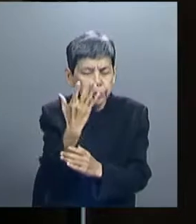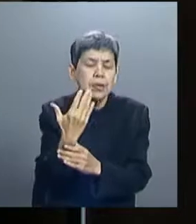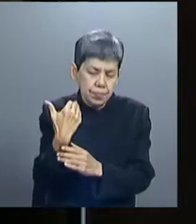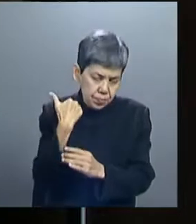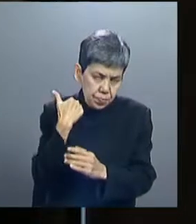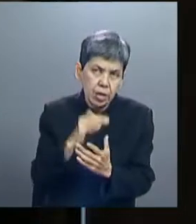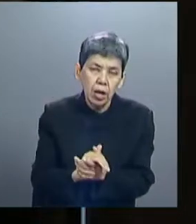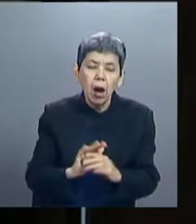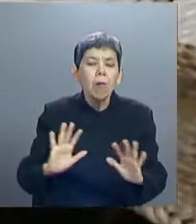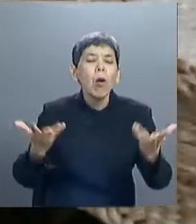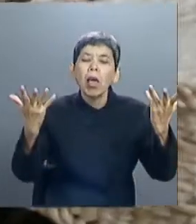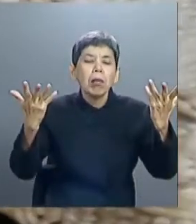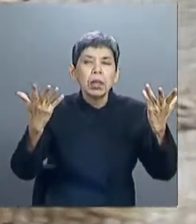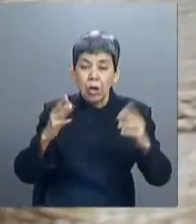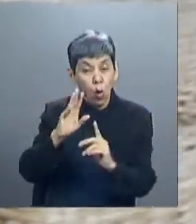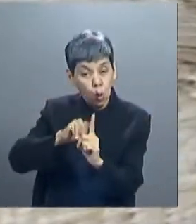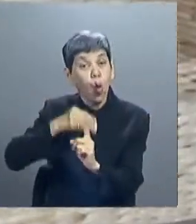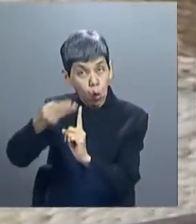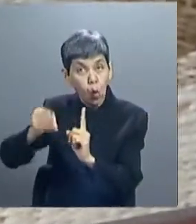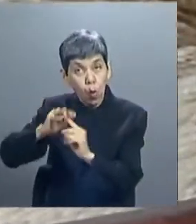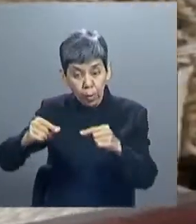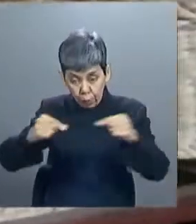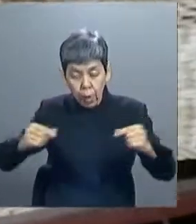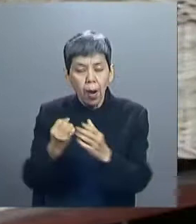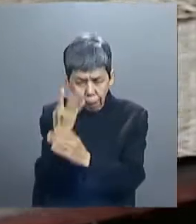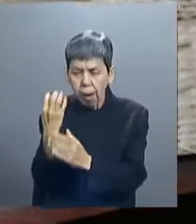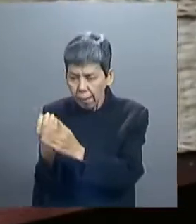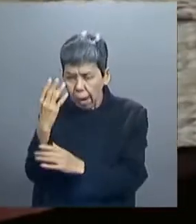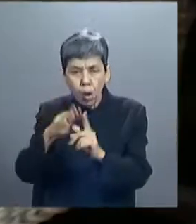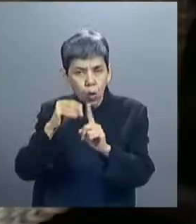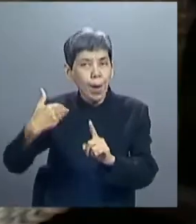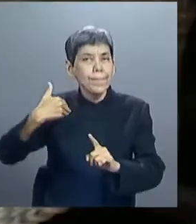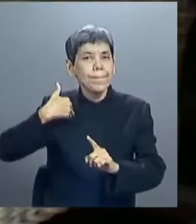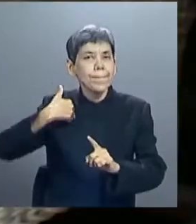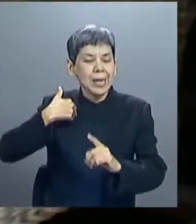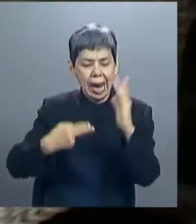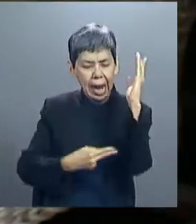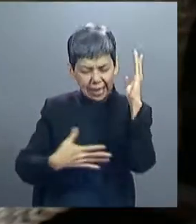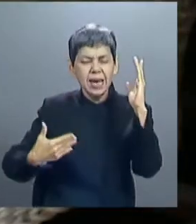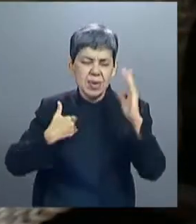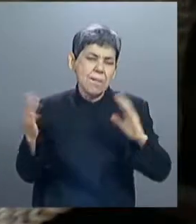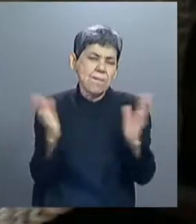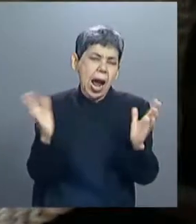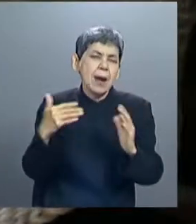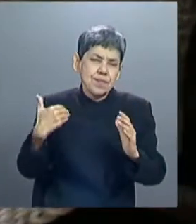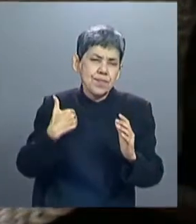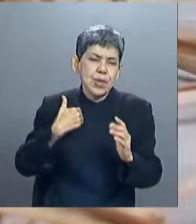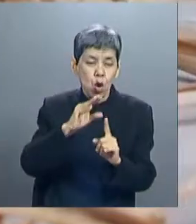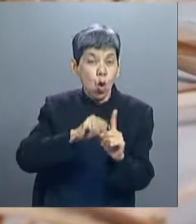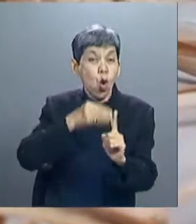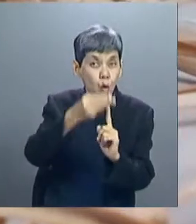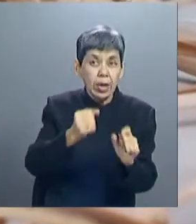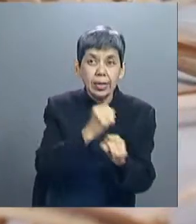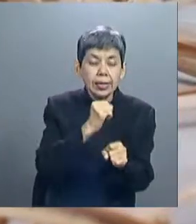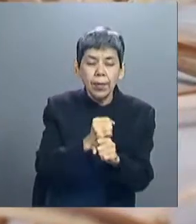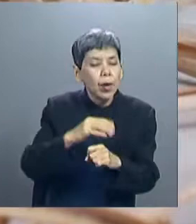มันก็หมดไปเชือกกล้วยนี่เขาปลูกที่หาดใหญ่เขามีเยอะก็ปลูกมาทำมาน